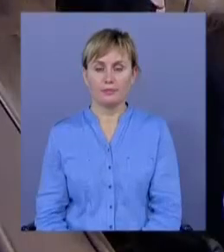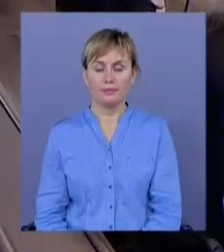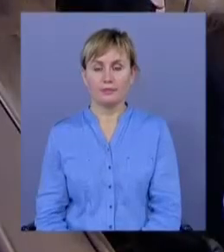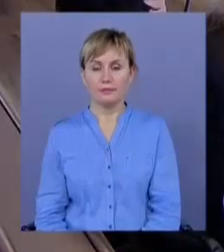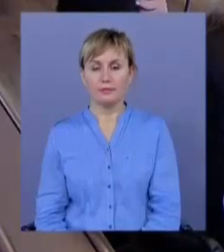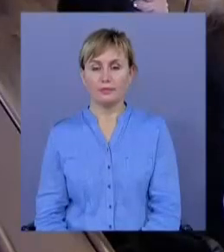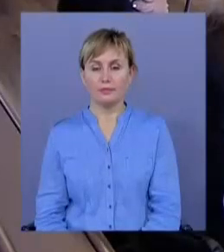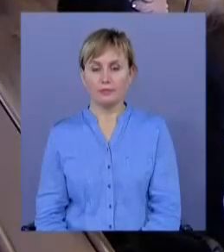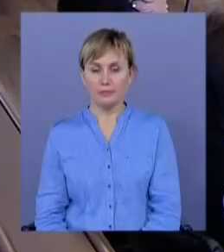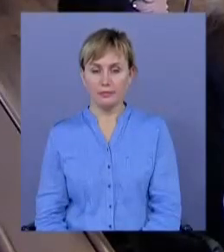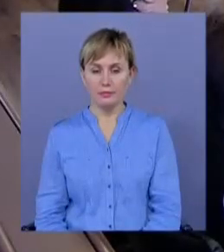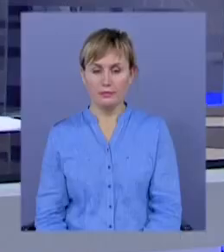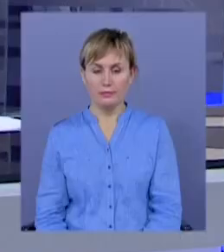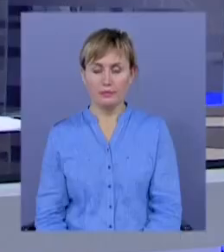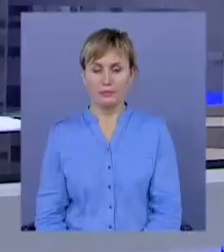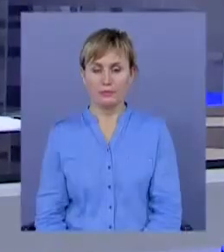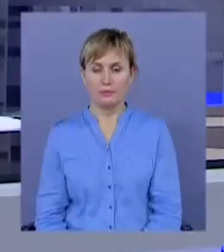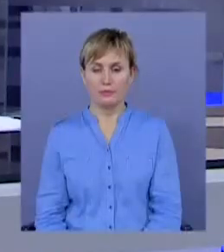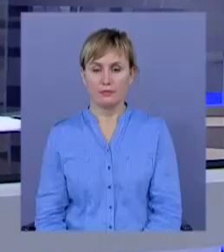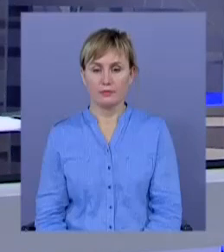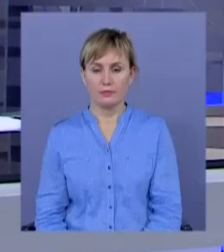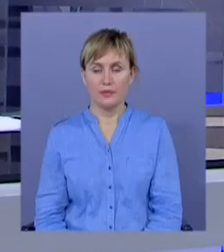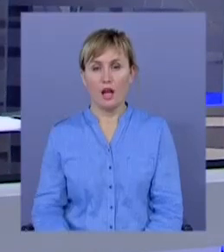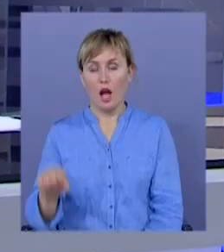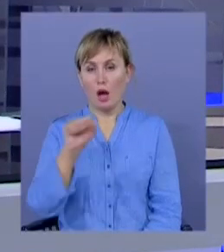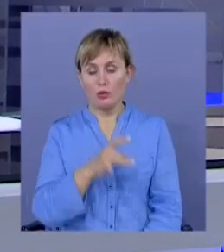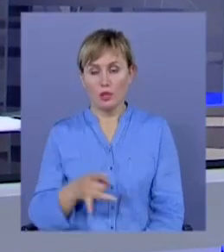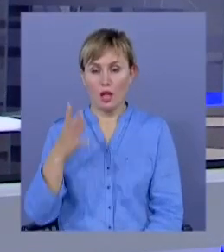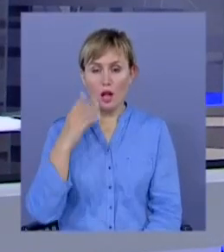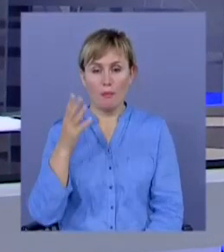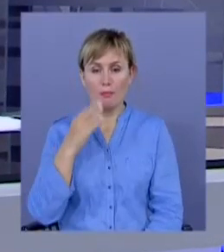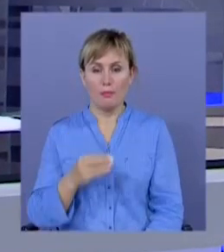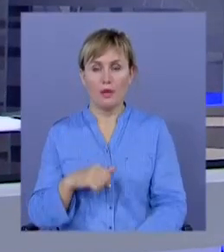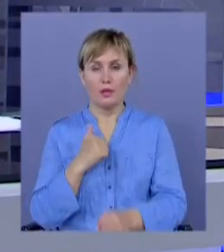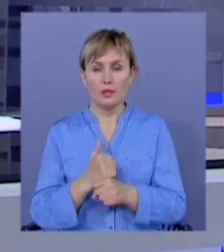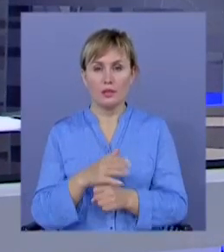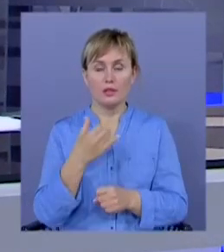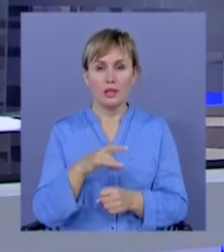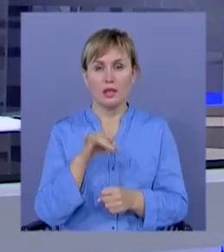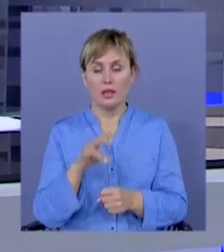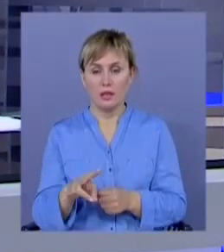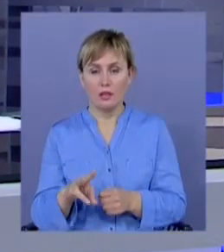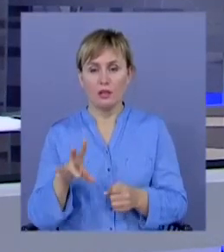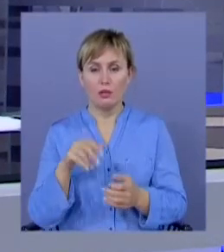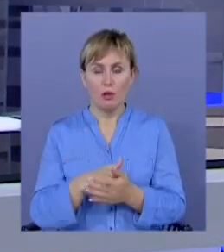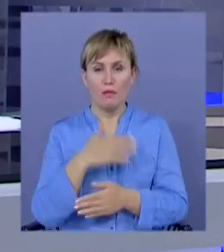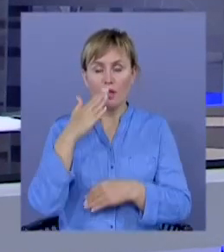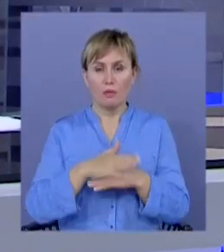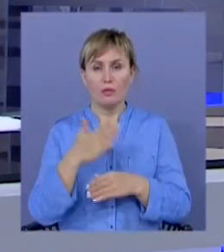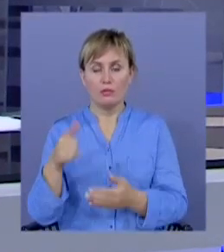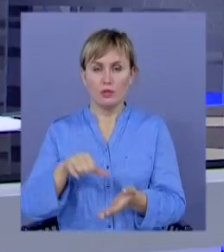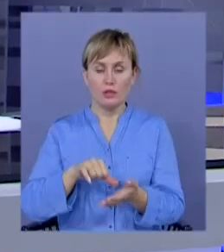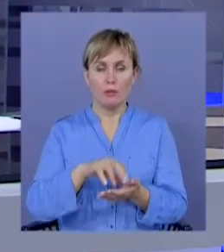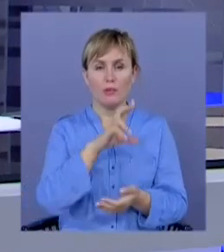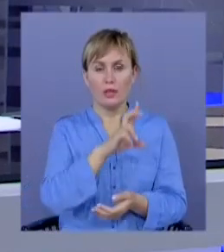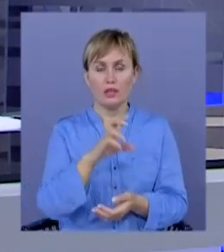Мурат Тайжанов, телеканал Алматы. Ауэзовский район Алматы возглавил Сайран Сайфеденов. Нового акима сегодня представил